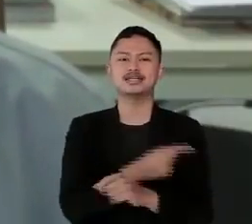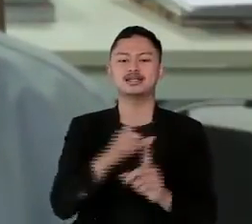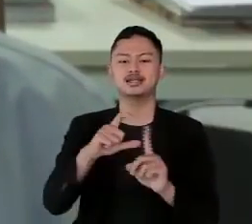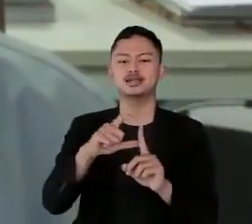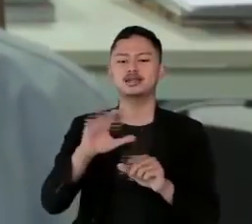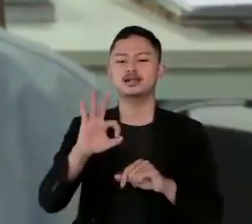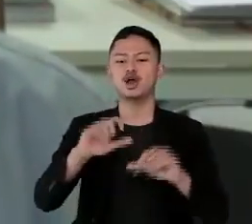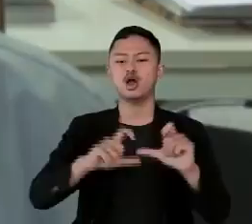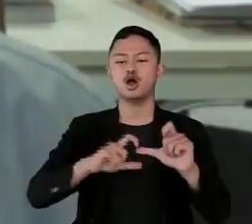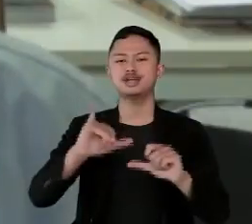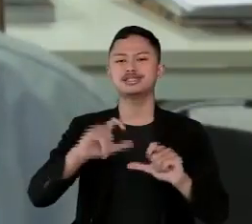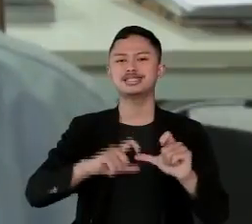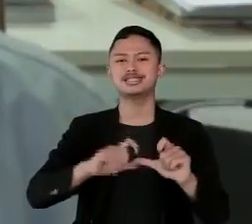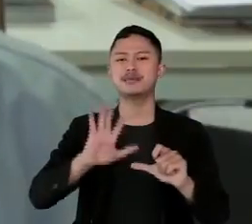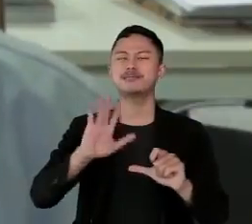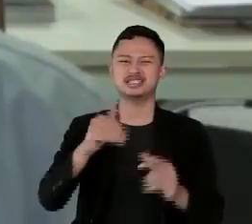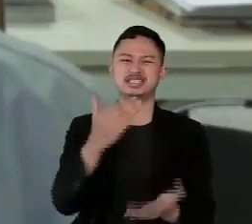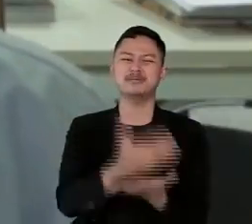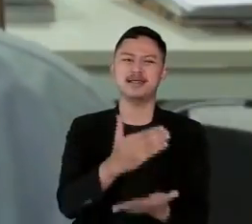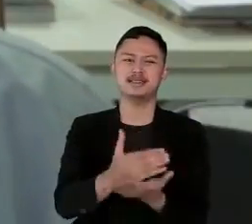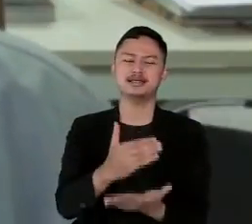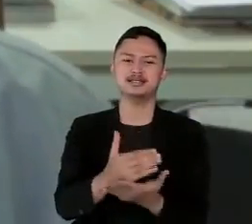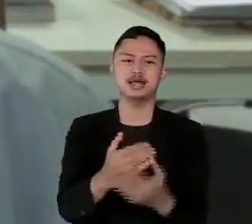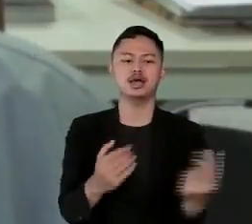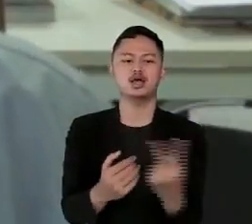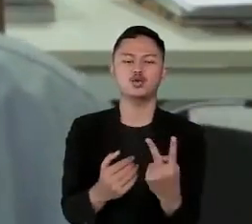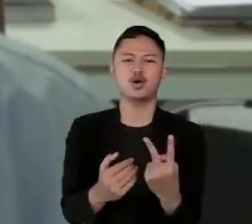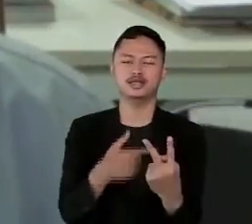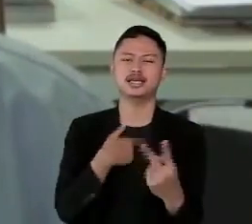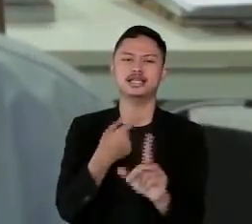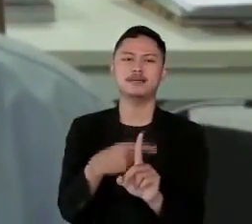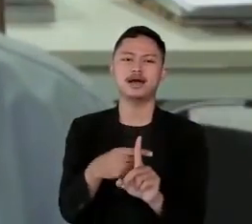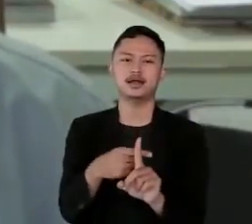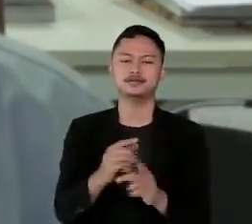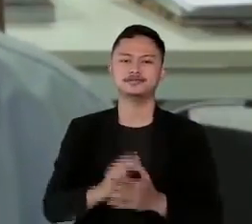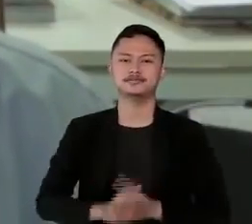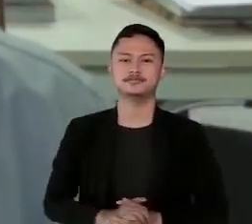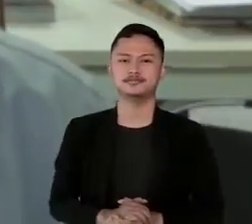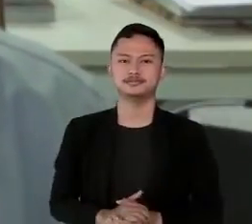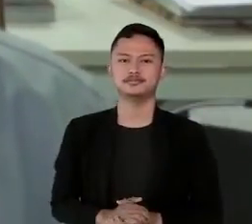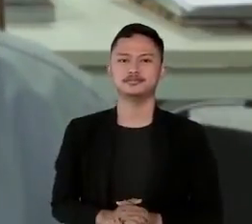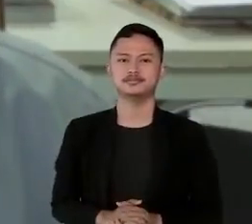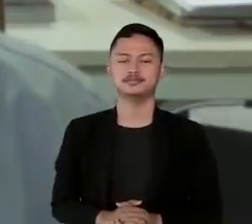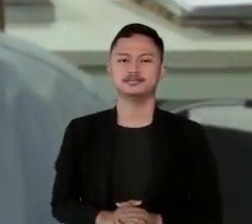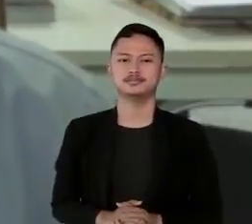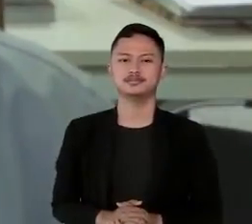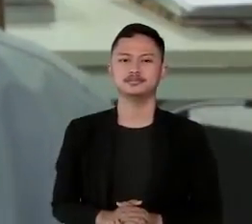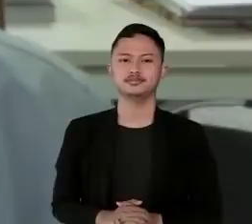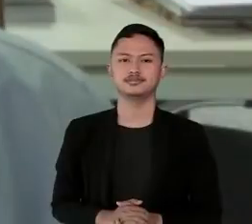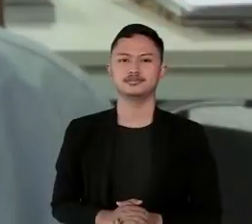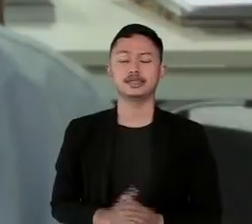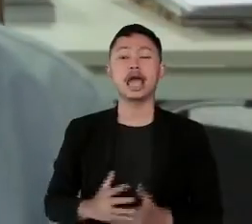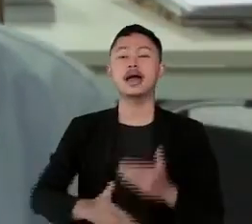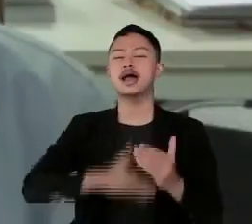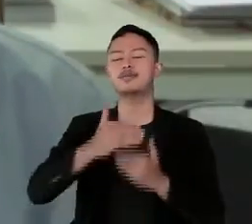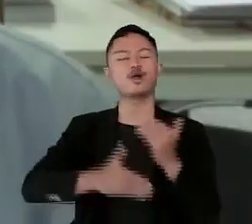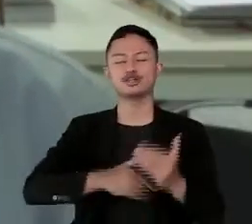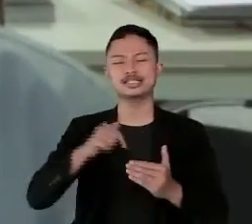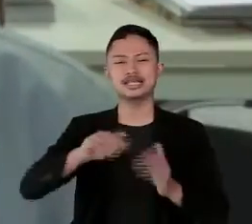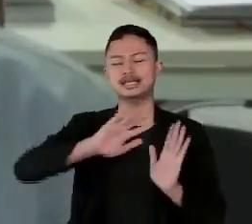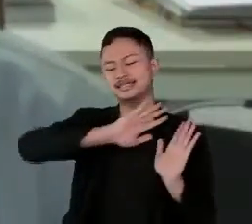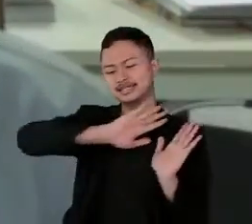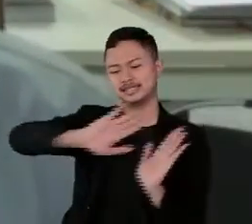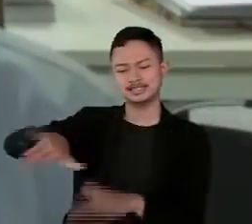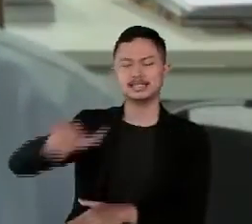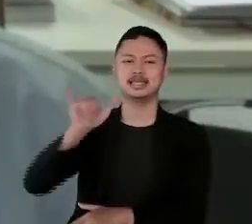yang tersedia juga masih terbatas sedih itu dua obasan Saya lagi sakit badan Ini akan berlalu tapi